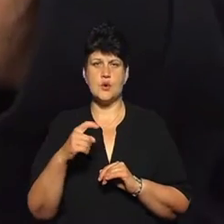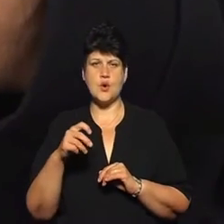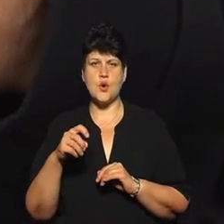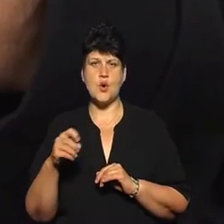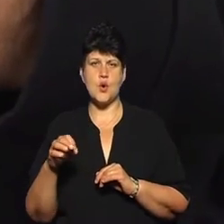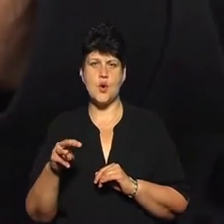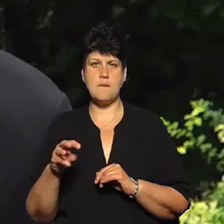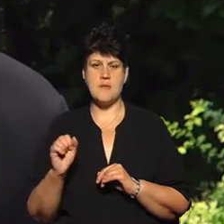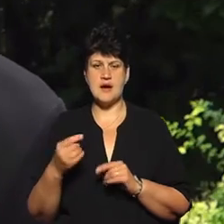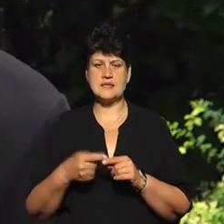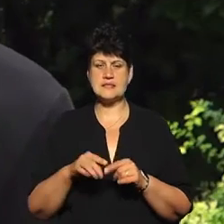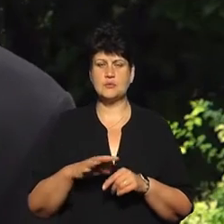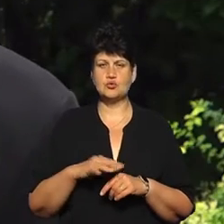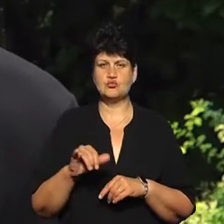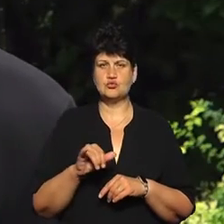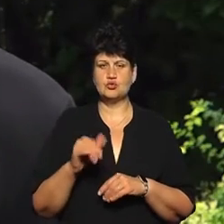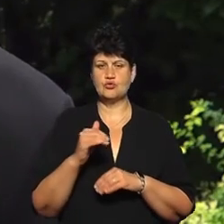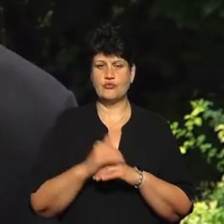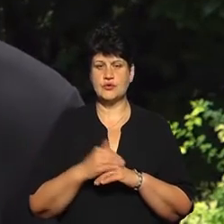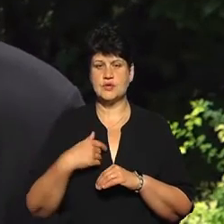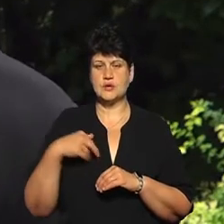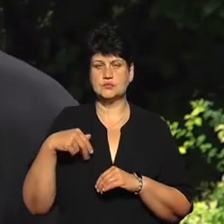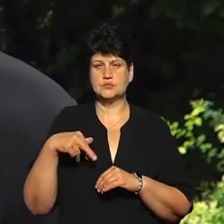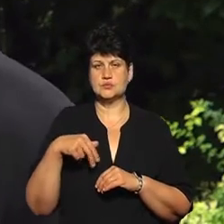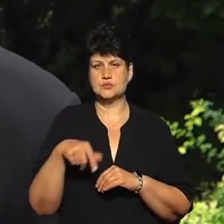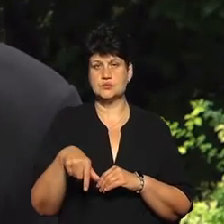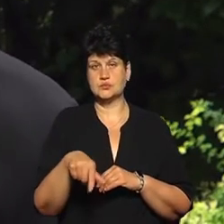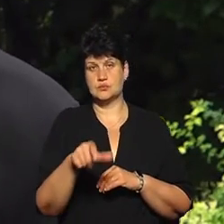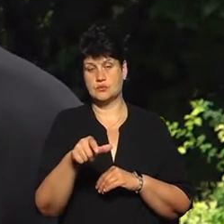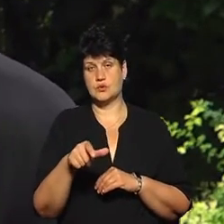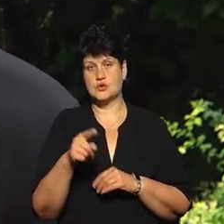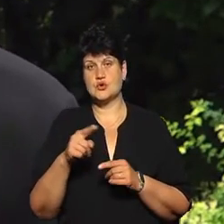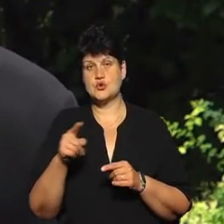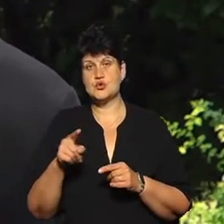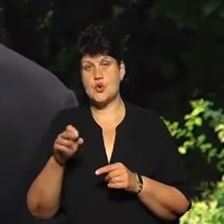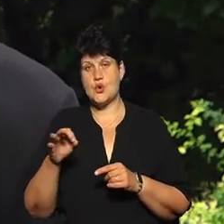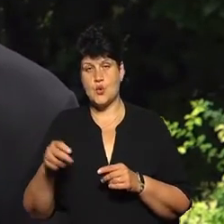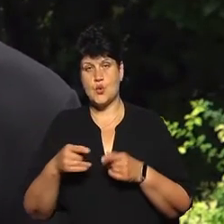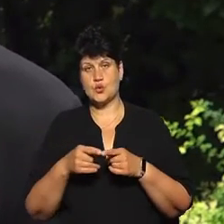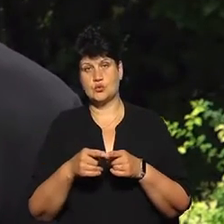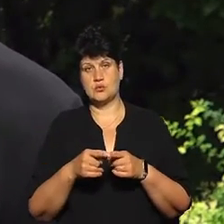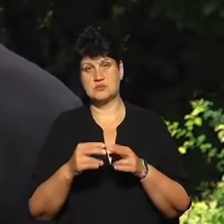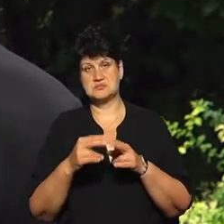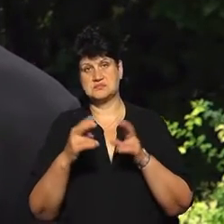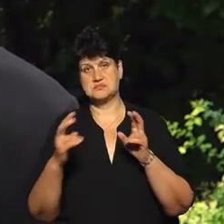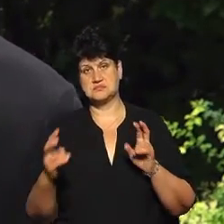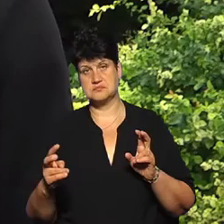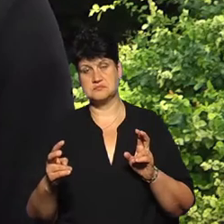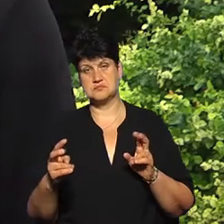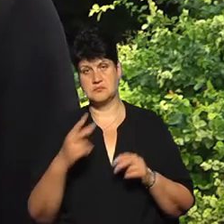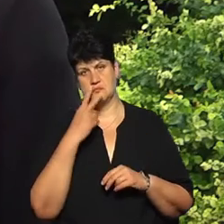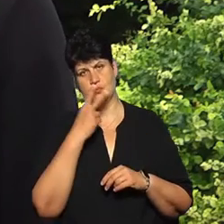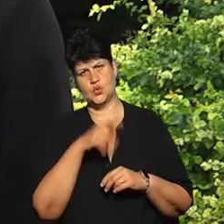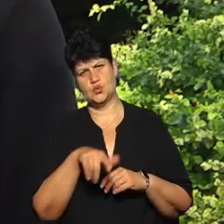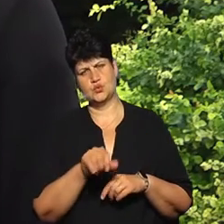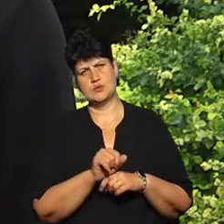було вже в суботу ввечері. Йду тією дорогою через зоокуточок, через підвісний міст, підійшов туди, дивлюсь, щось люди зупинилися.